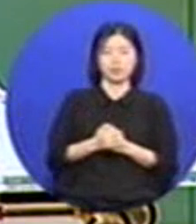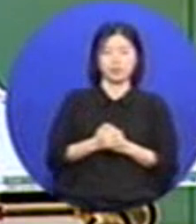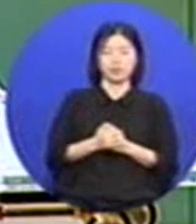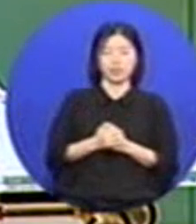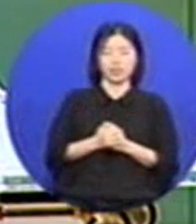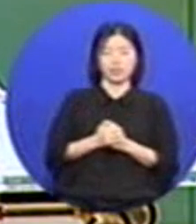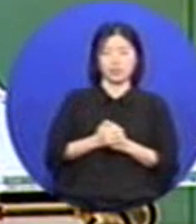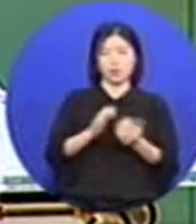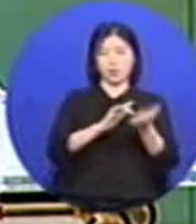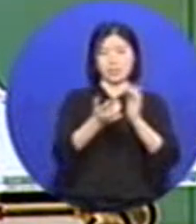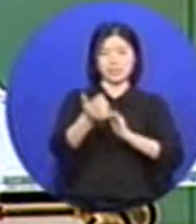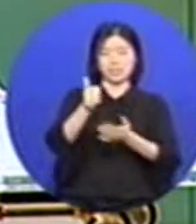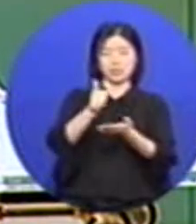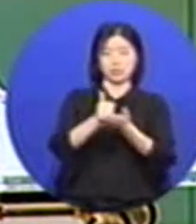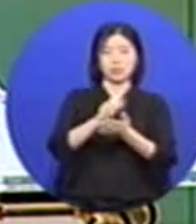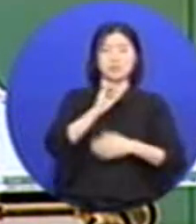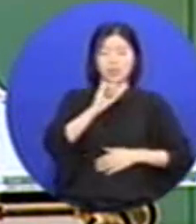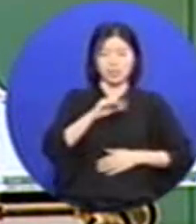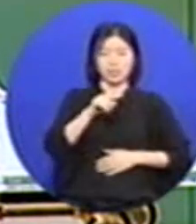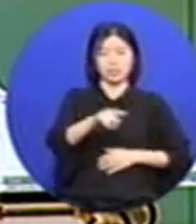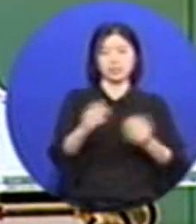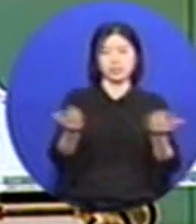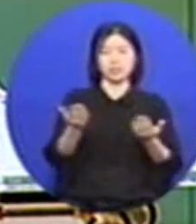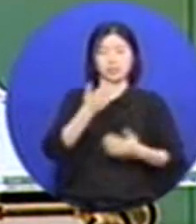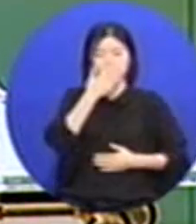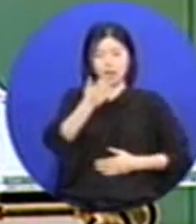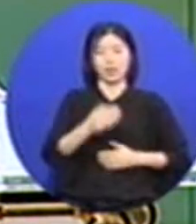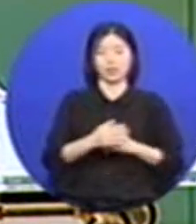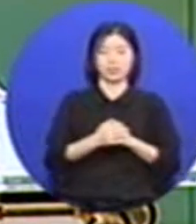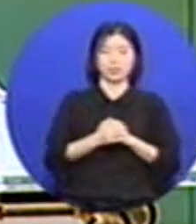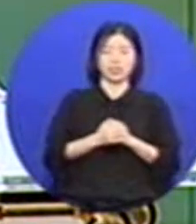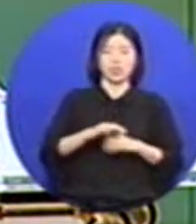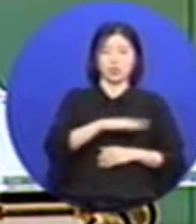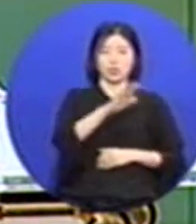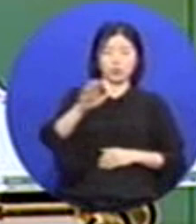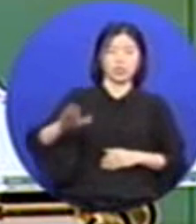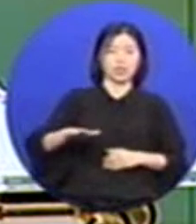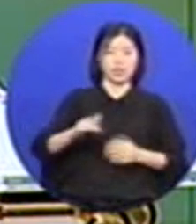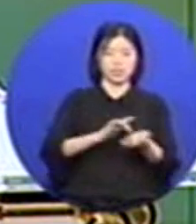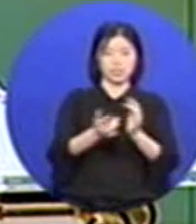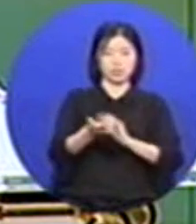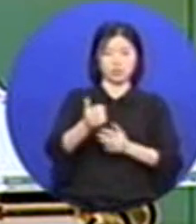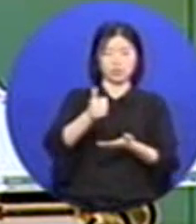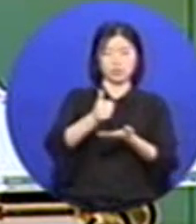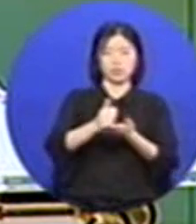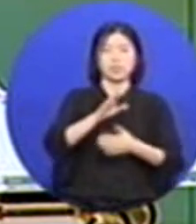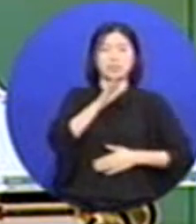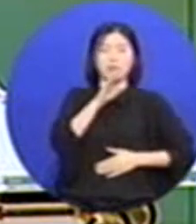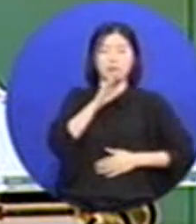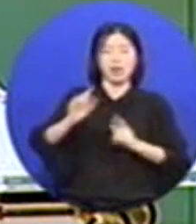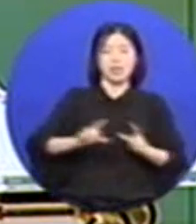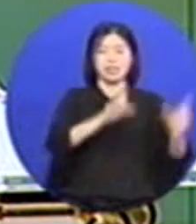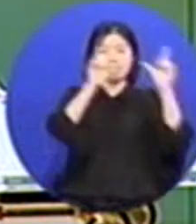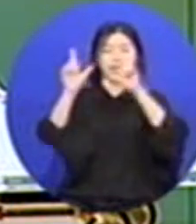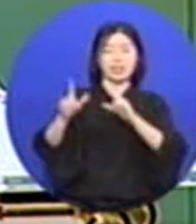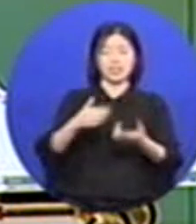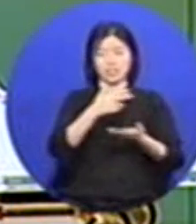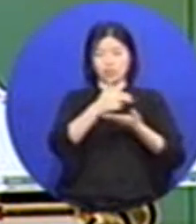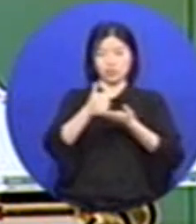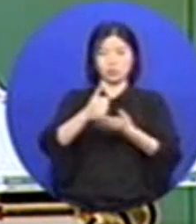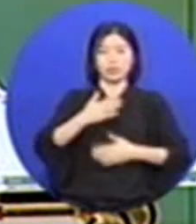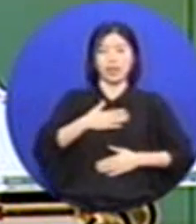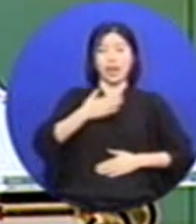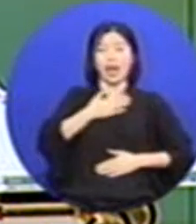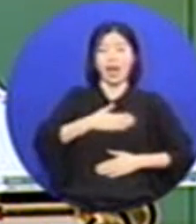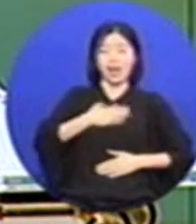예수님만이 그 일을 하게 해주세요 우리가 예수님을 정말 살아계신 주님 으로 내가 알게 될